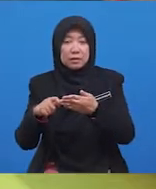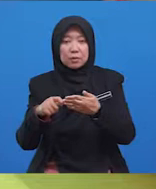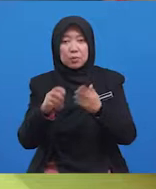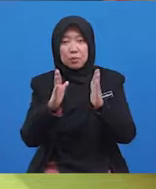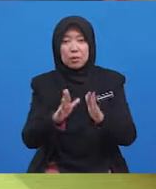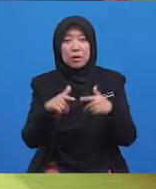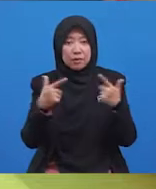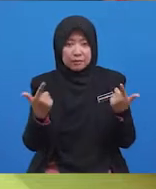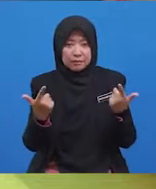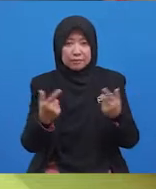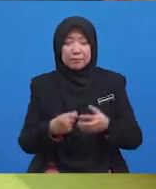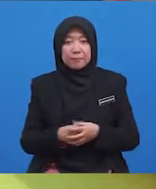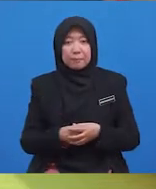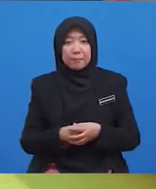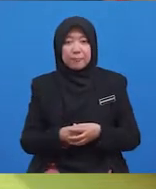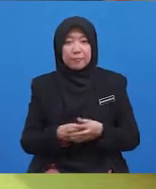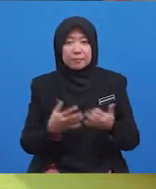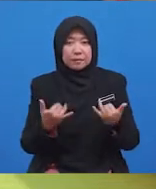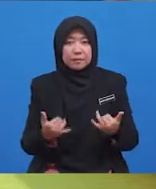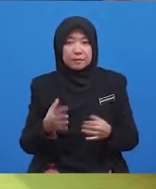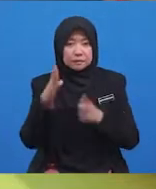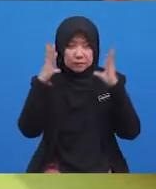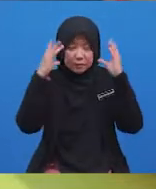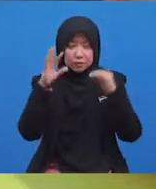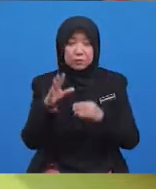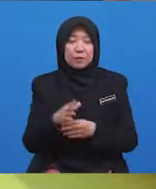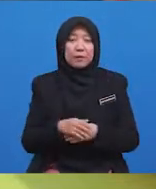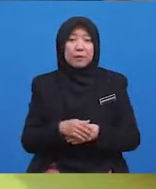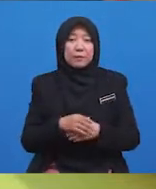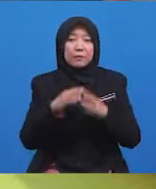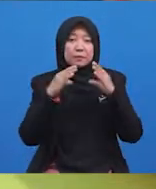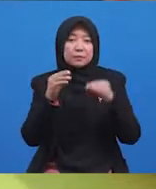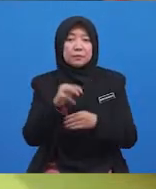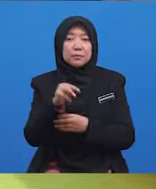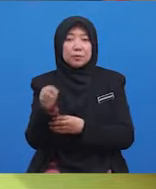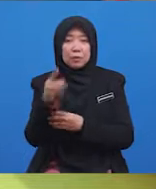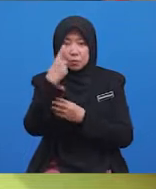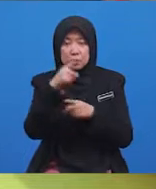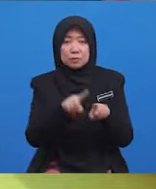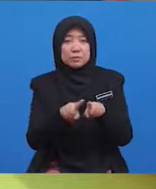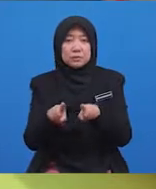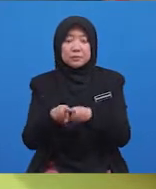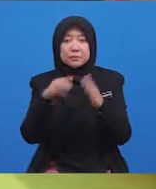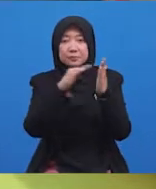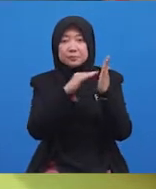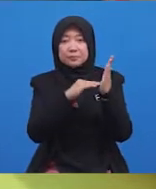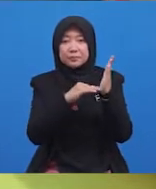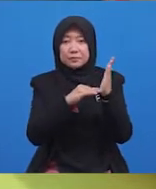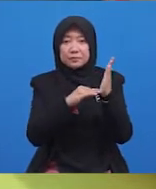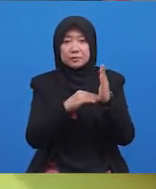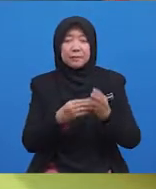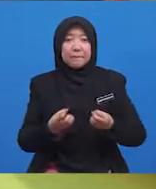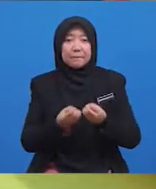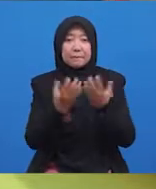Baiklah, sekarang cikgu ingin mengajak murid-murid untuk kita sama-sama menyenaraikan seberapa